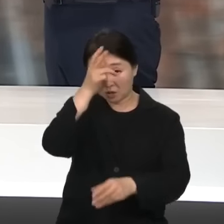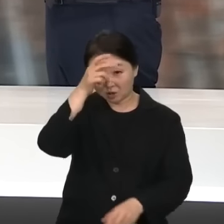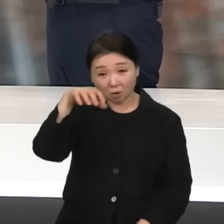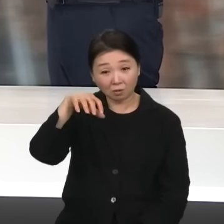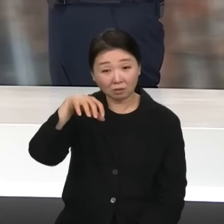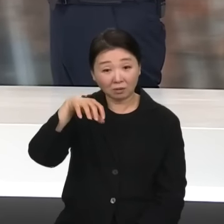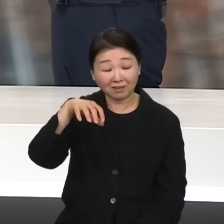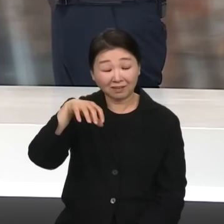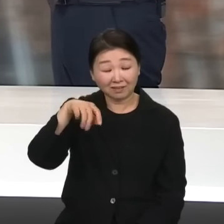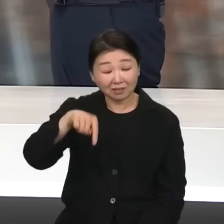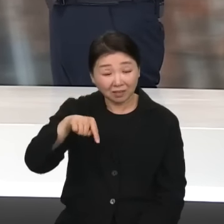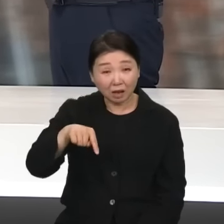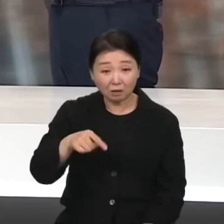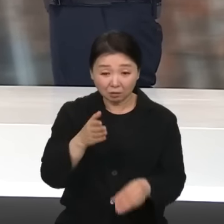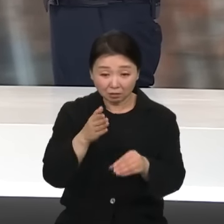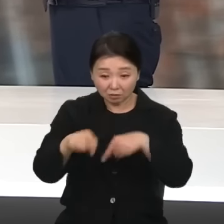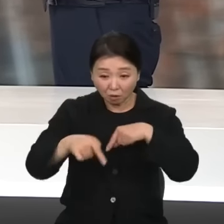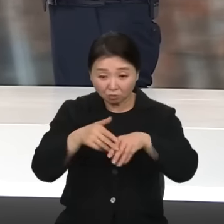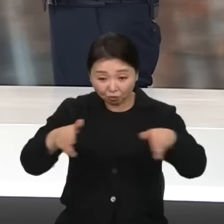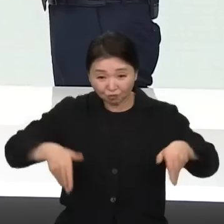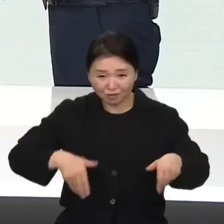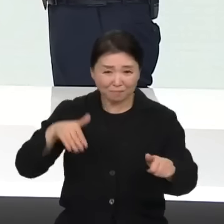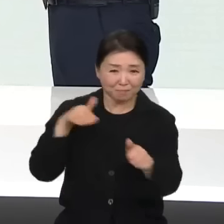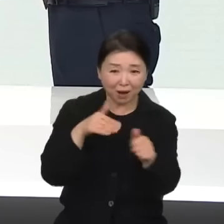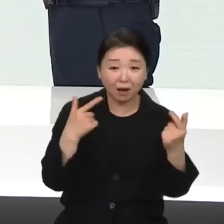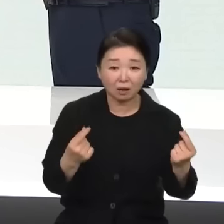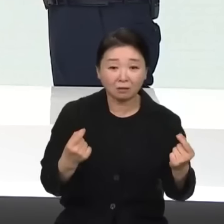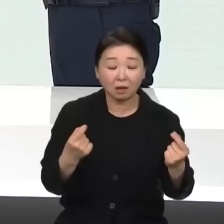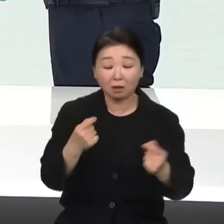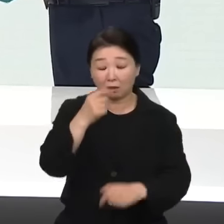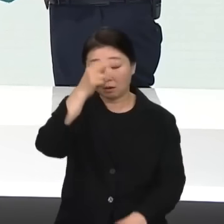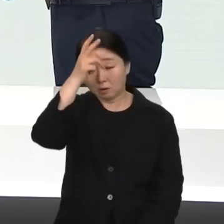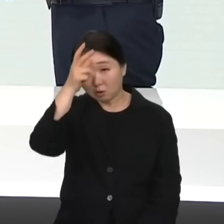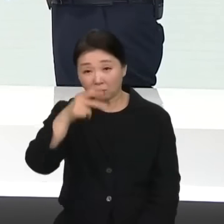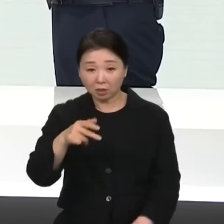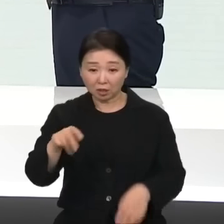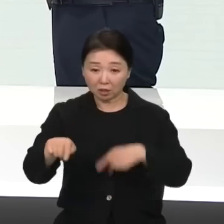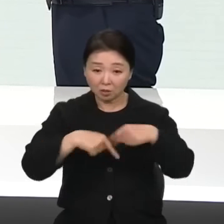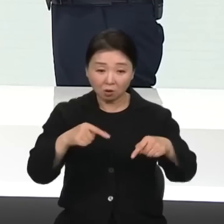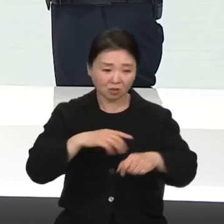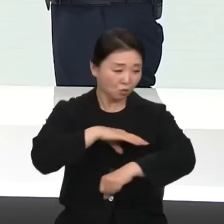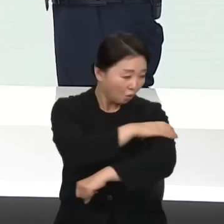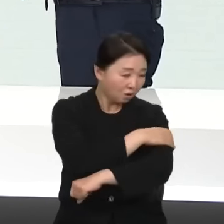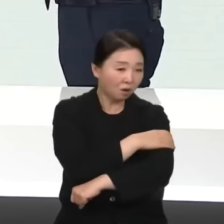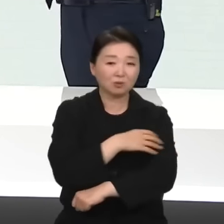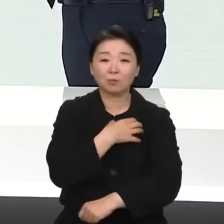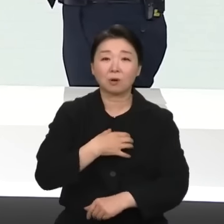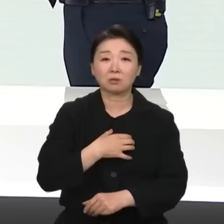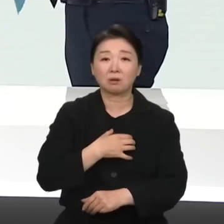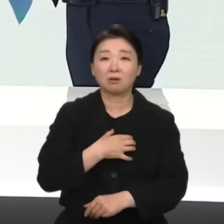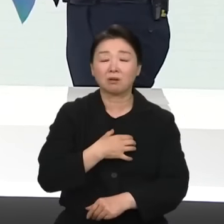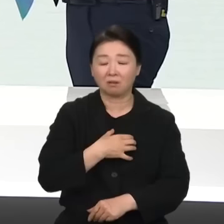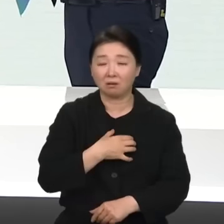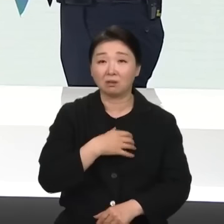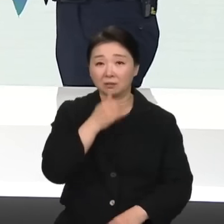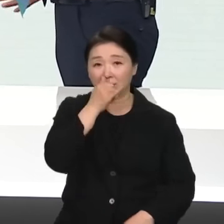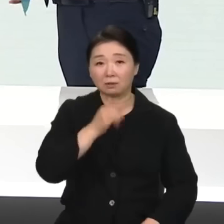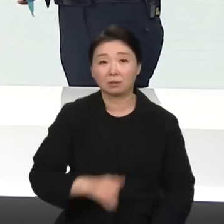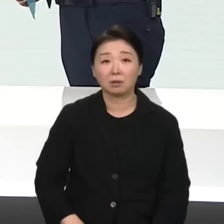경찰이 정치 중립을 좀 어기는 게 아니냐 이런 지적들이 나오고 있고요. 경찰이 어떤 정치 권력화를 우려하는 목소리도 나오고 있습니다. 네. 참고로